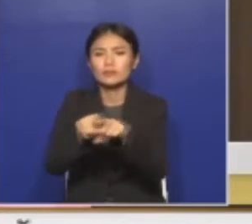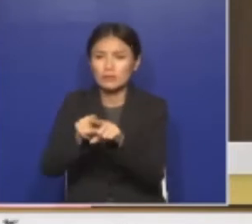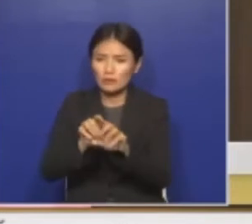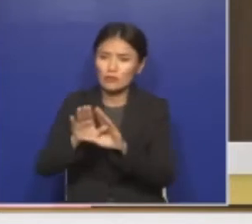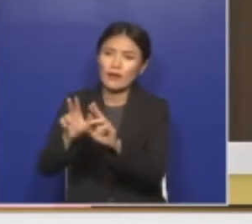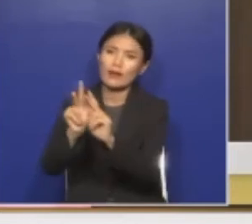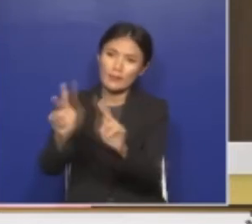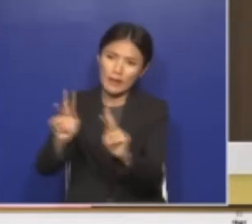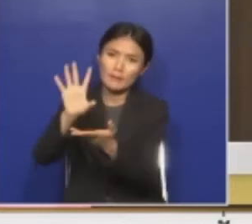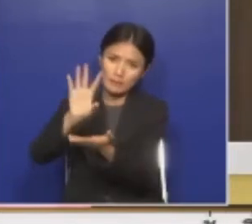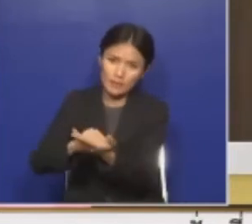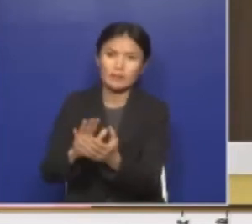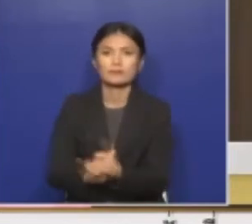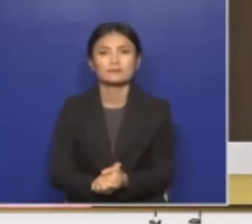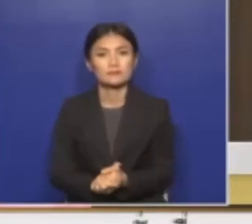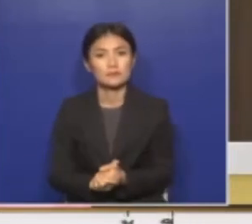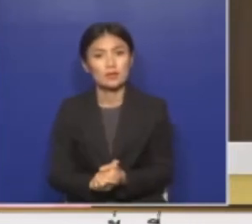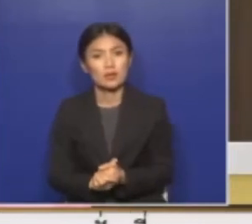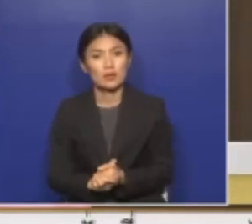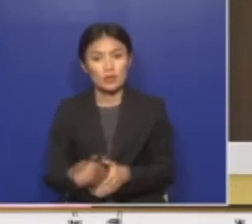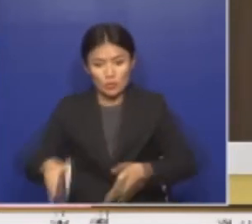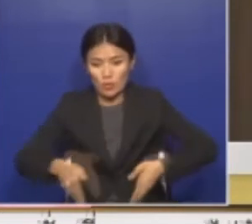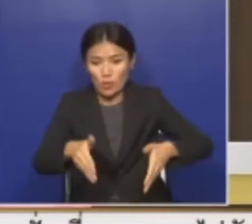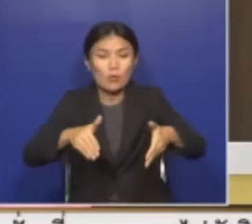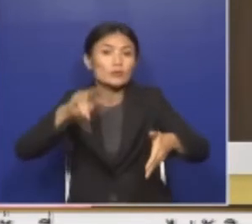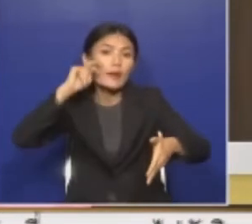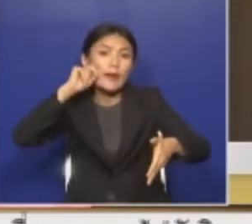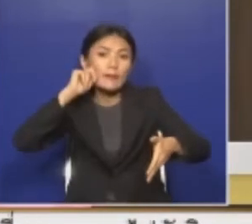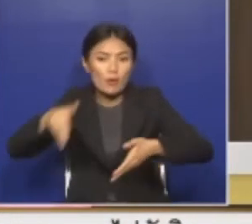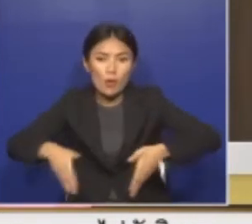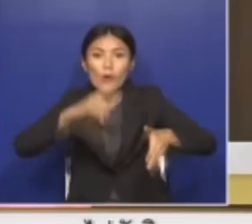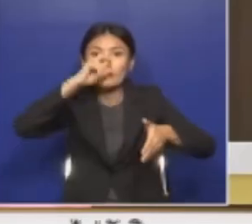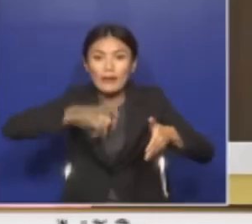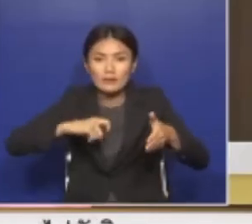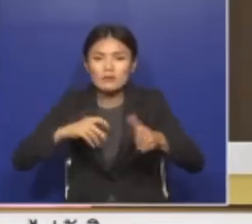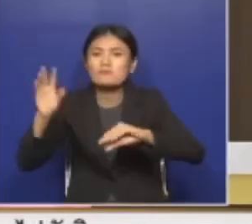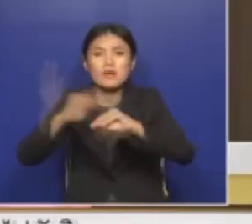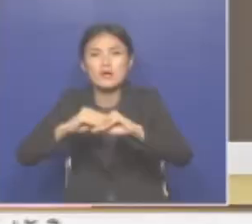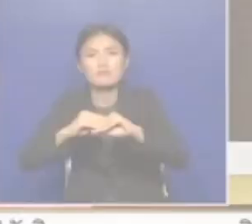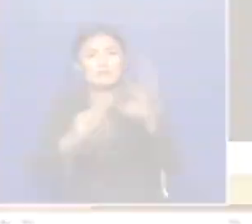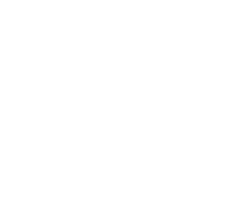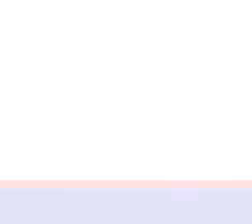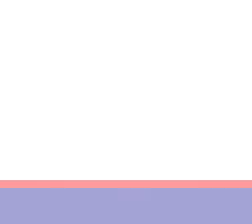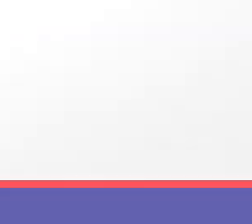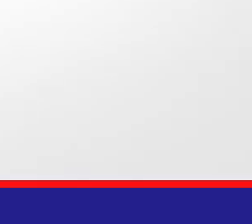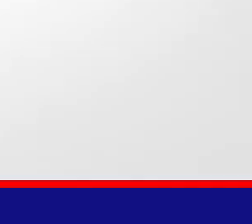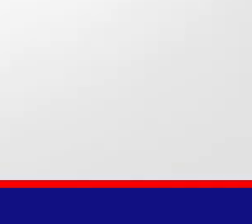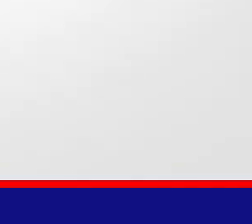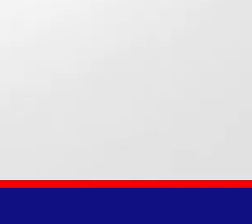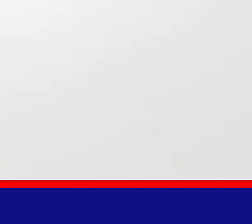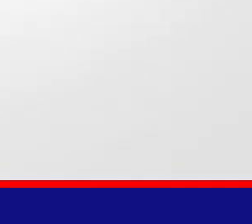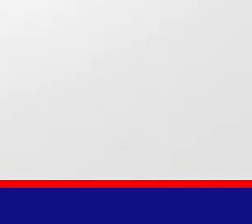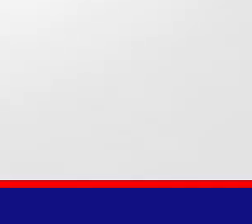ไปด้วยนะครับคุณทะเลเชื่อมกันเลยนะครับใส่เข้าไปนะครับไม่ต้องกลัวนะครับขอบคุณครับกำลังครับอ่า